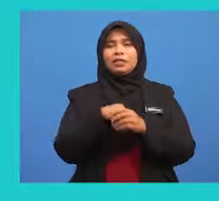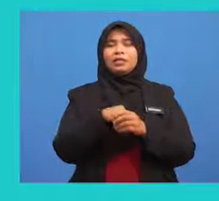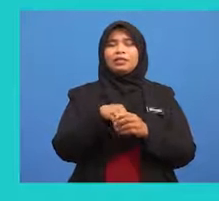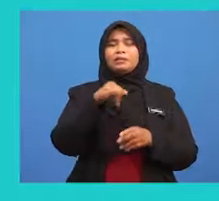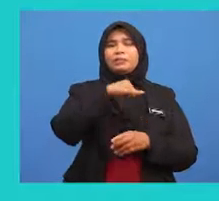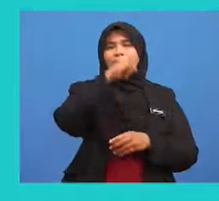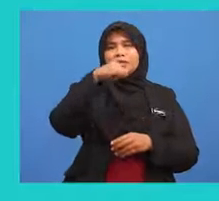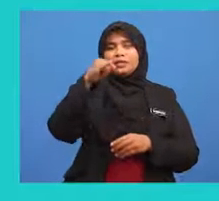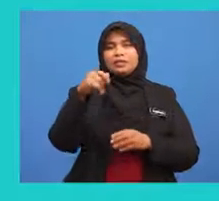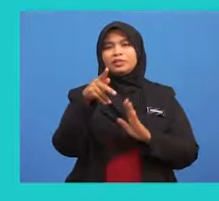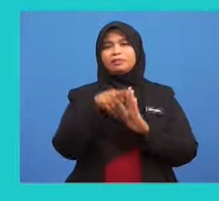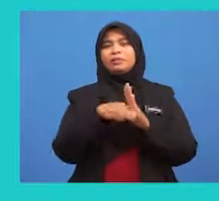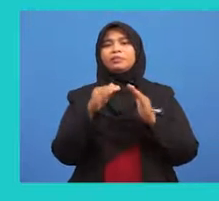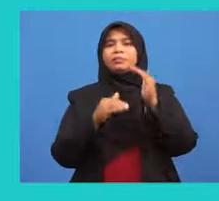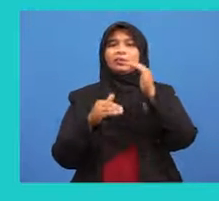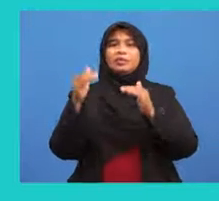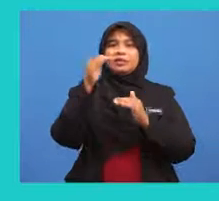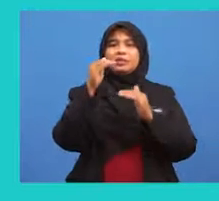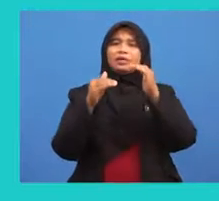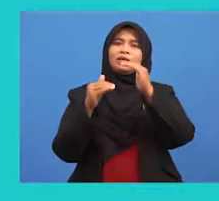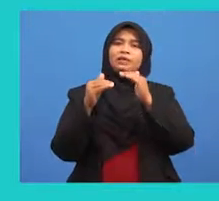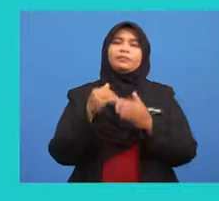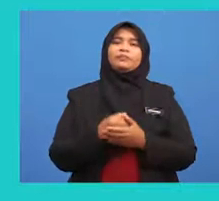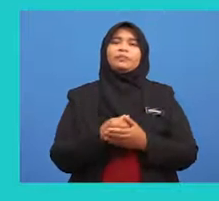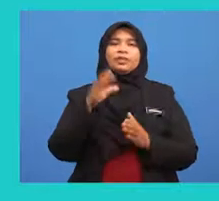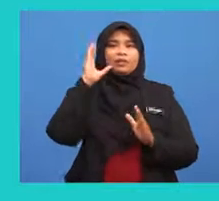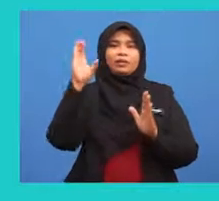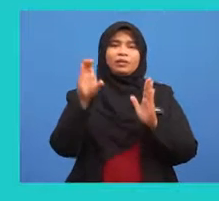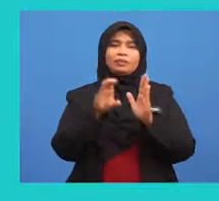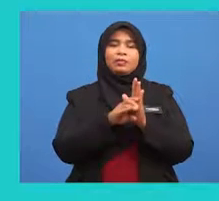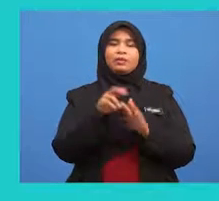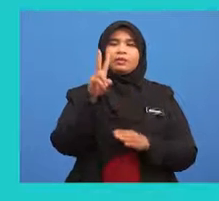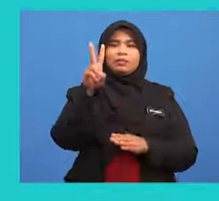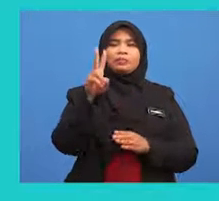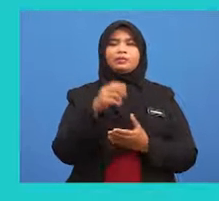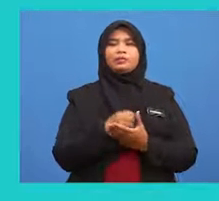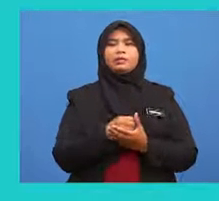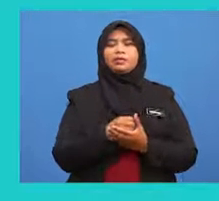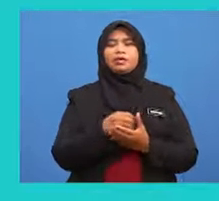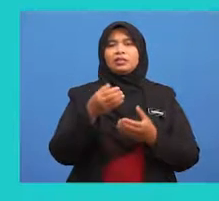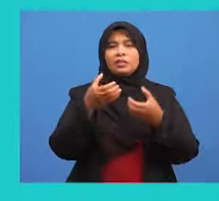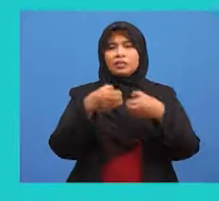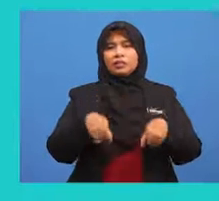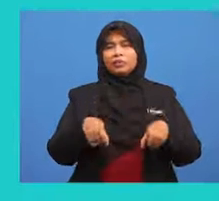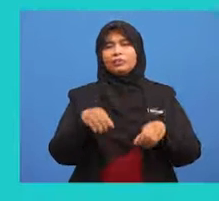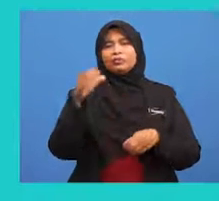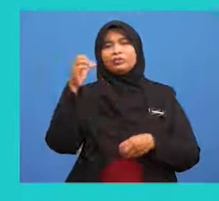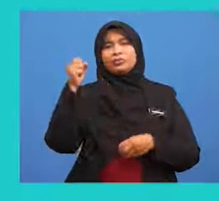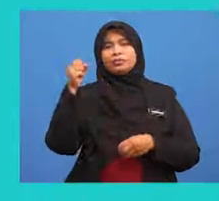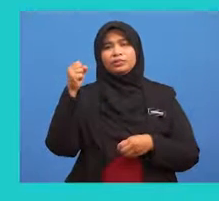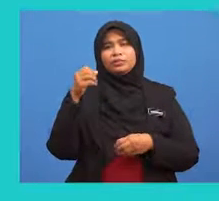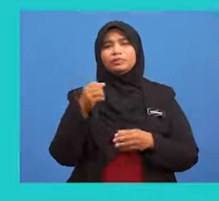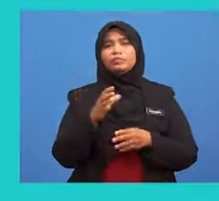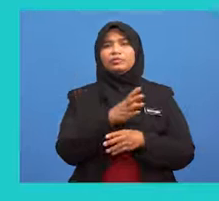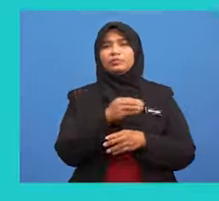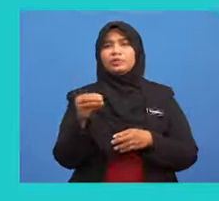industri pembinaan. Gambar kedua pula adalah telur, susu dan